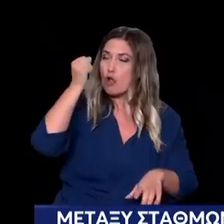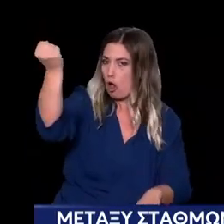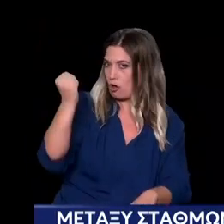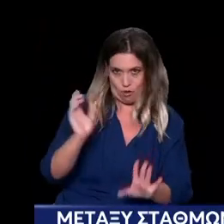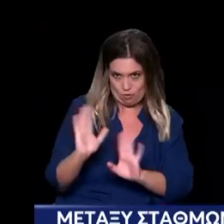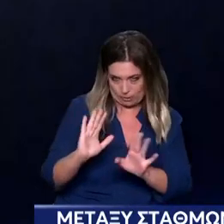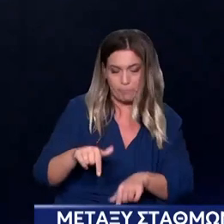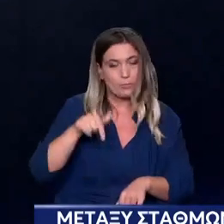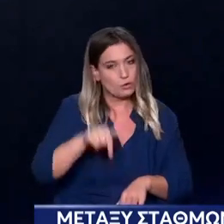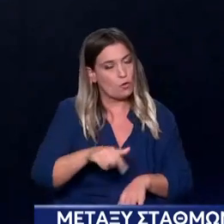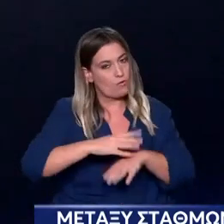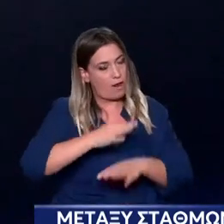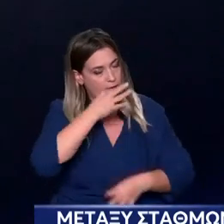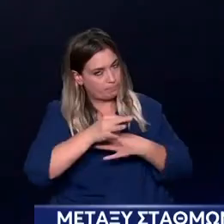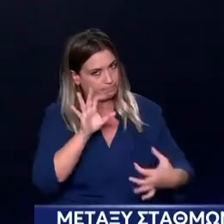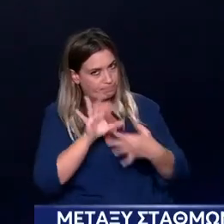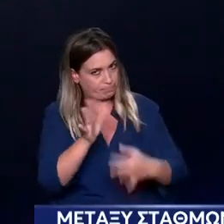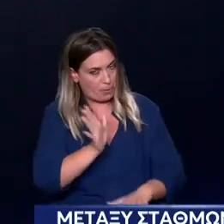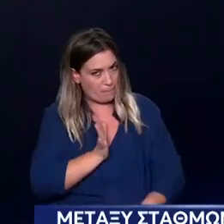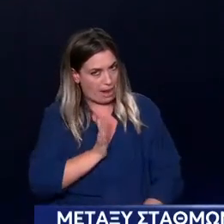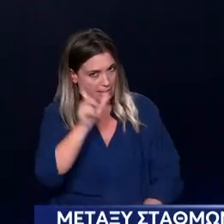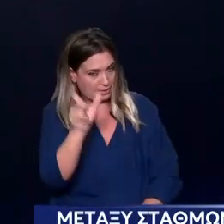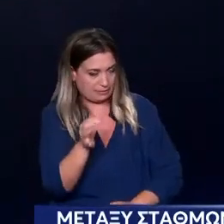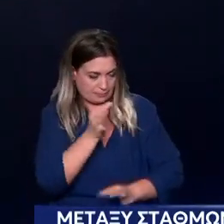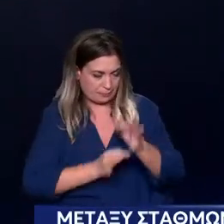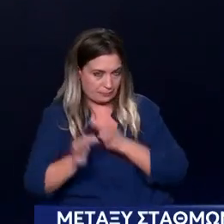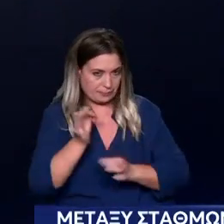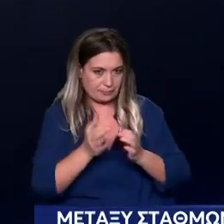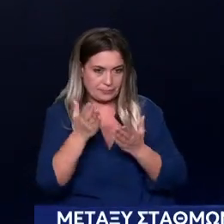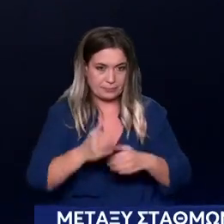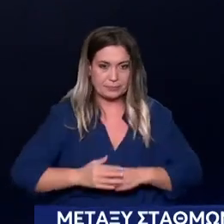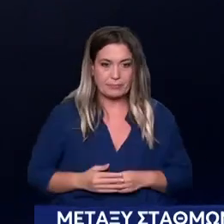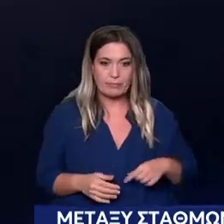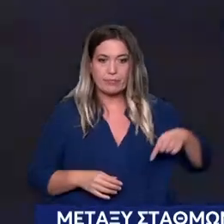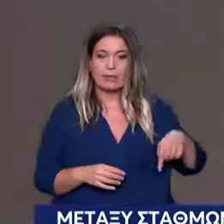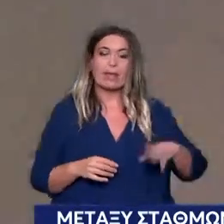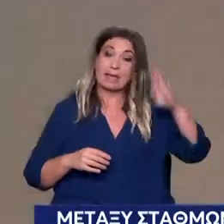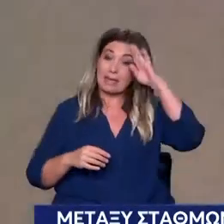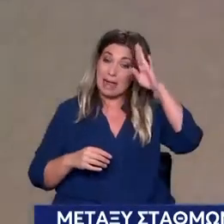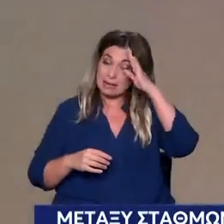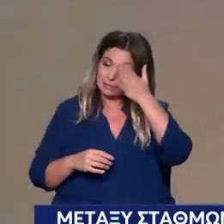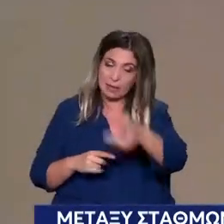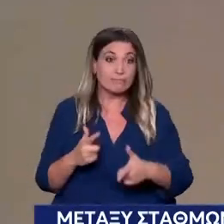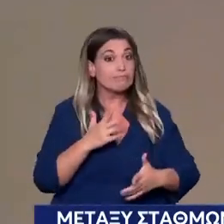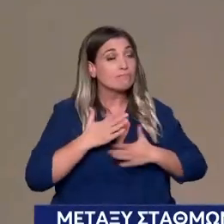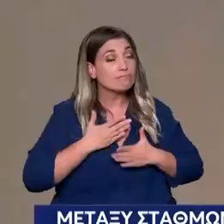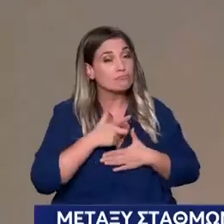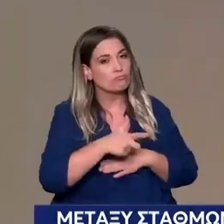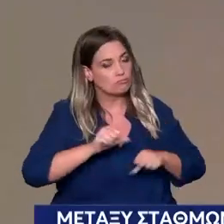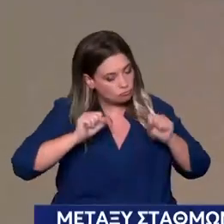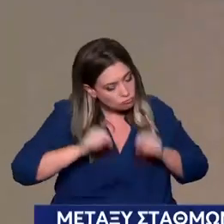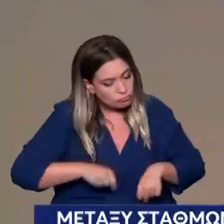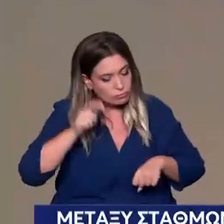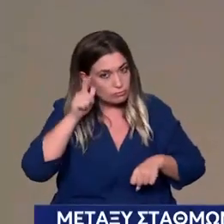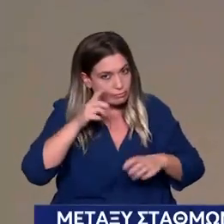στην τηλεφωνική μας γραμμή και τον ευχαριστούμε πολύ. Καλησπέρα σας. Καλησπέρα κύριε Βαγγελάτο. Ευχαριστούμε πολύ πραγματικά γιατί υπάρχει έκδηλη